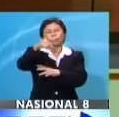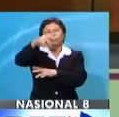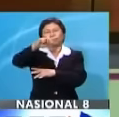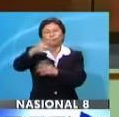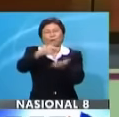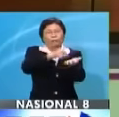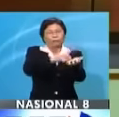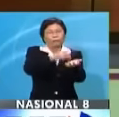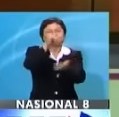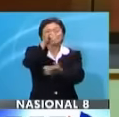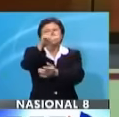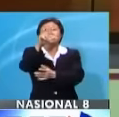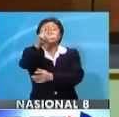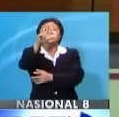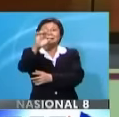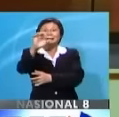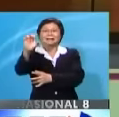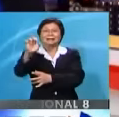Dr. Lee Bun Chai.